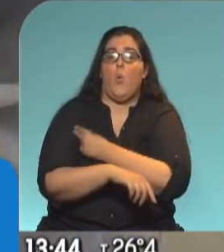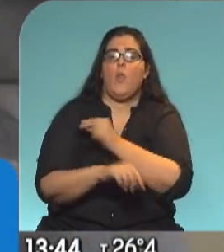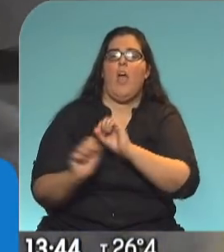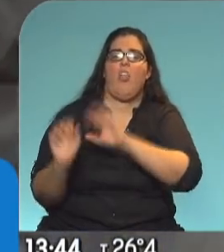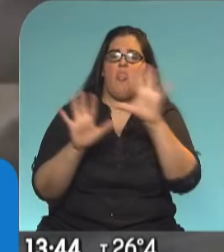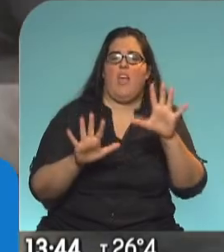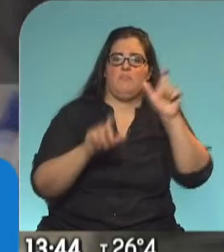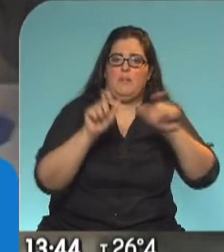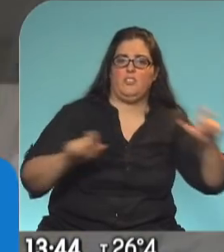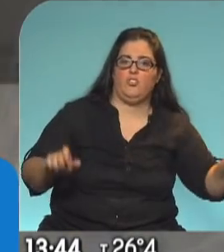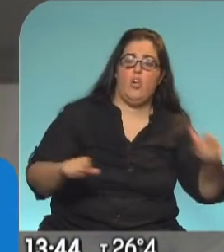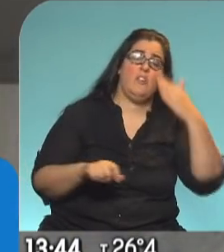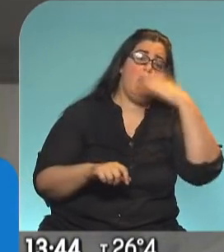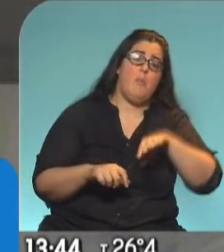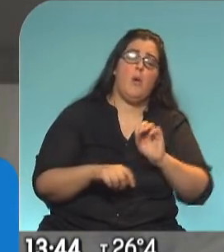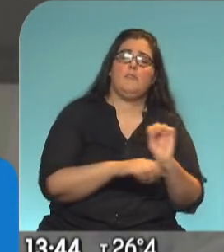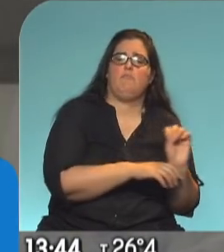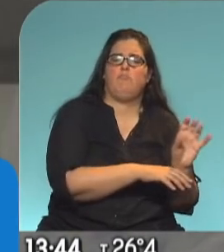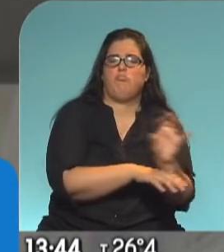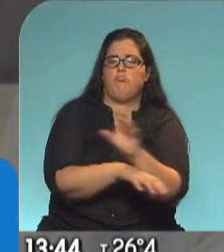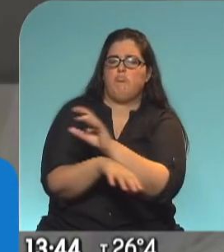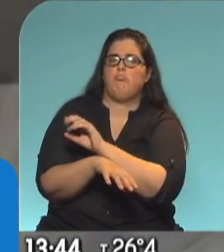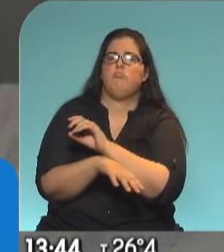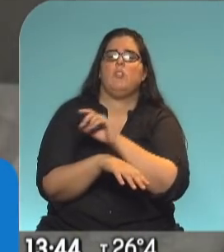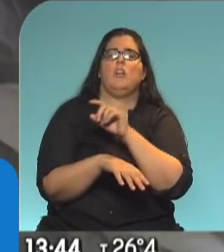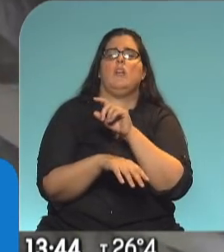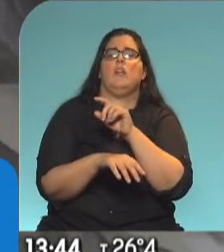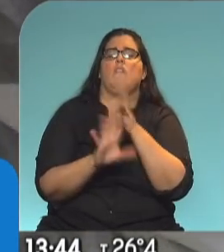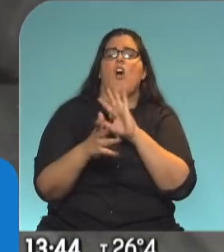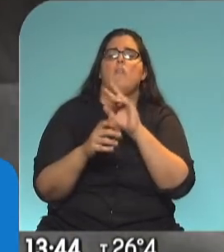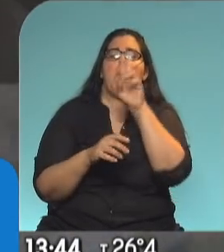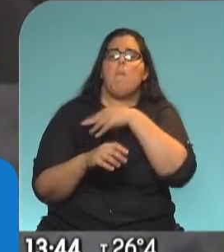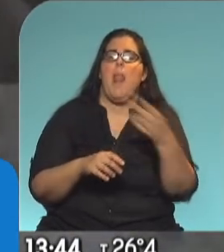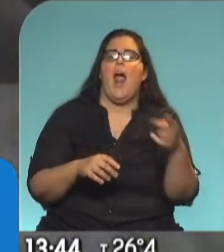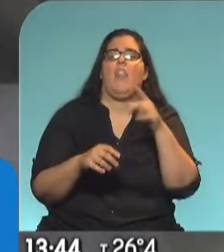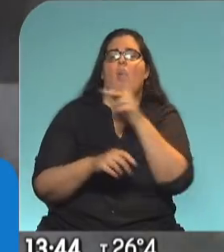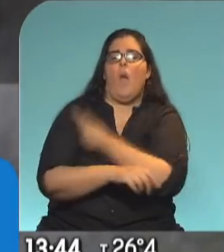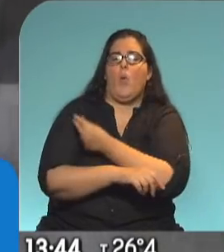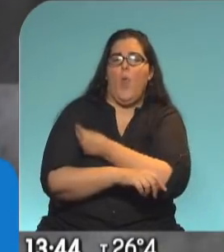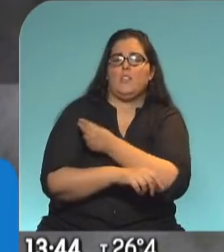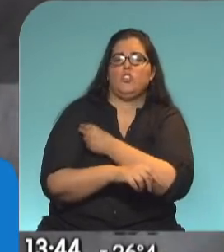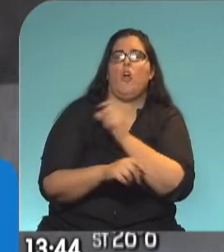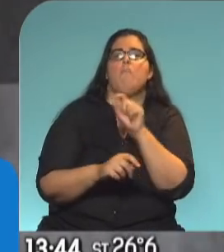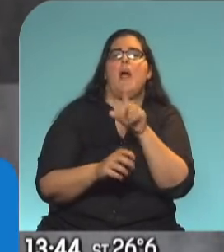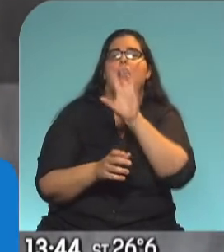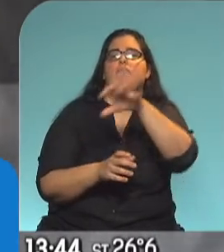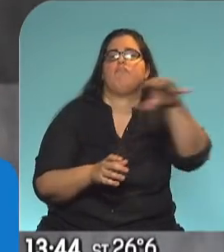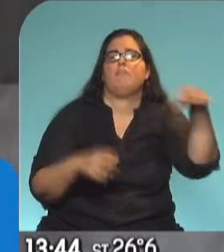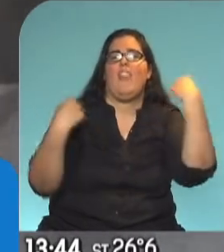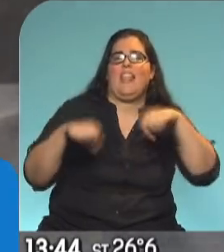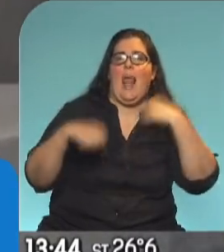первых 10 человек. В последующем мы отдадим в Центр подготовки